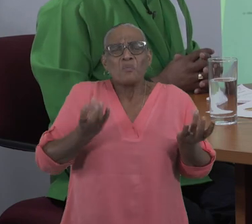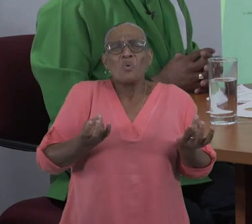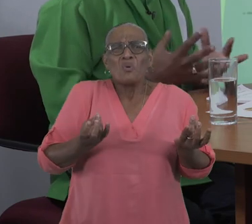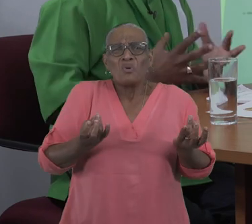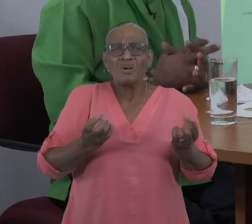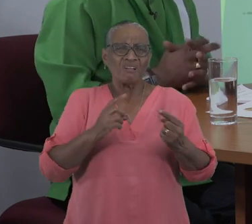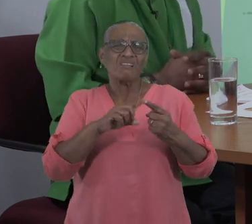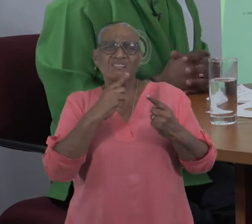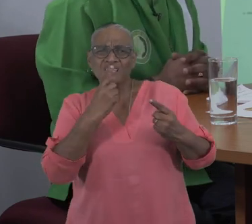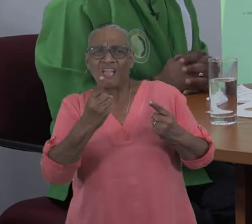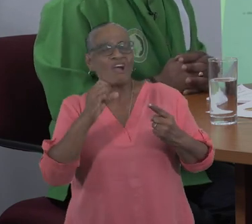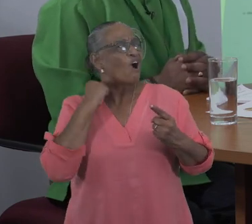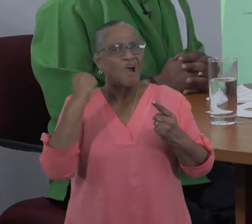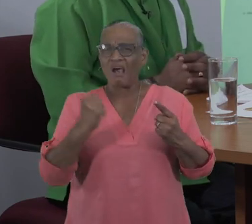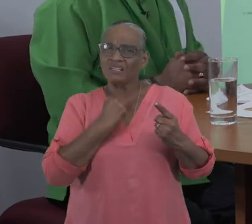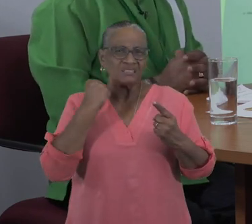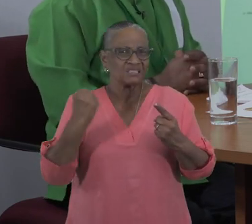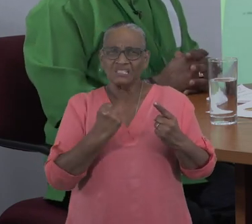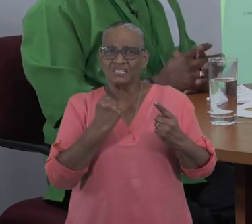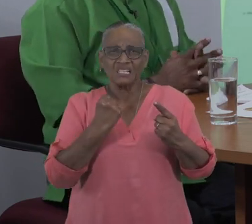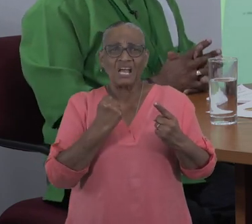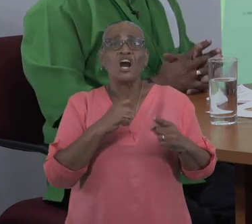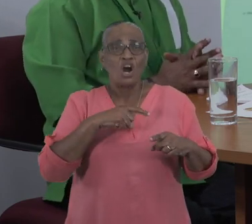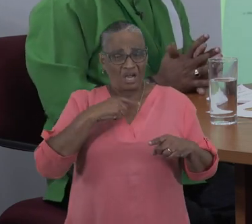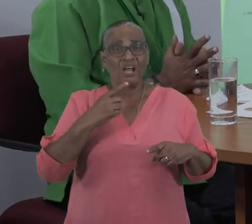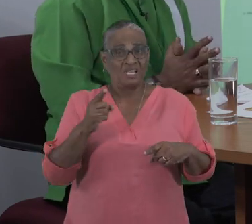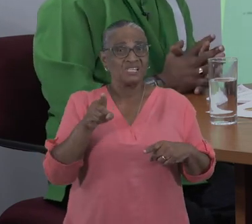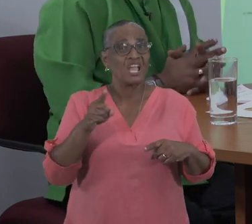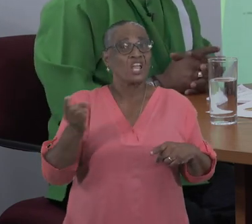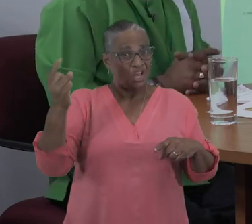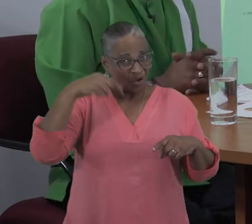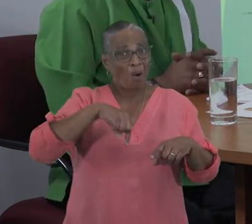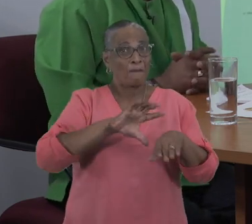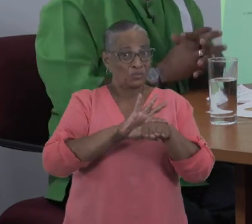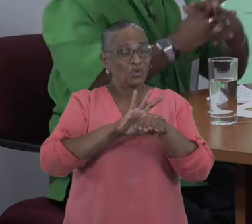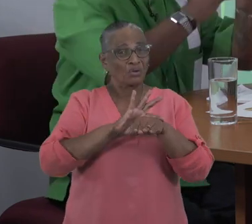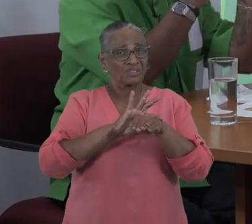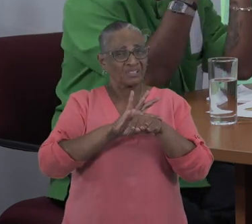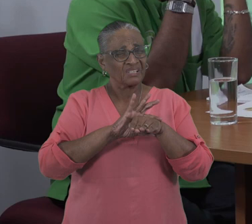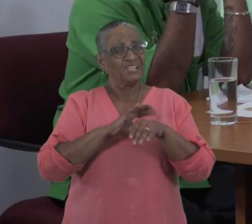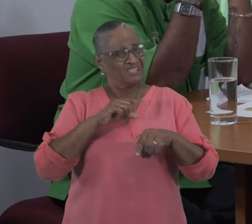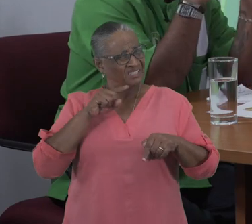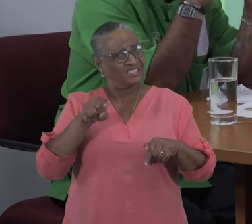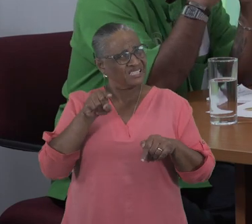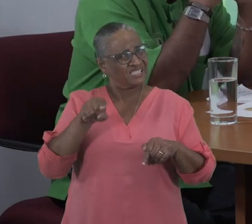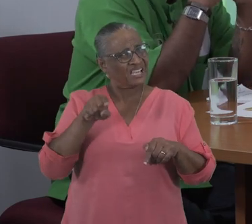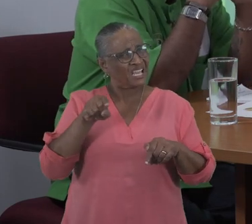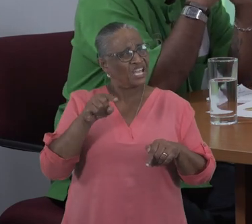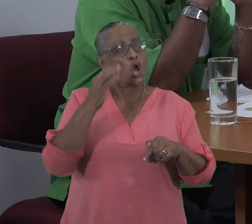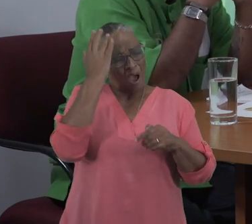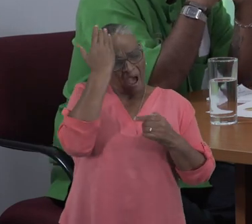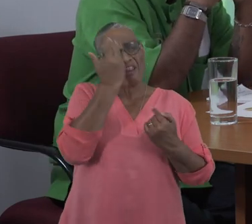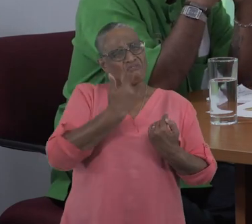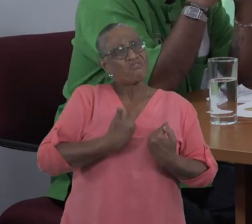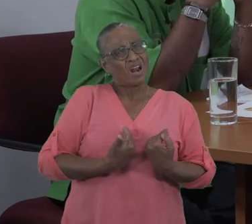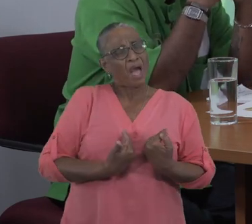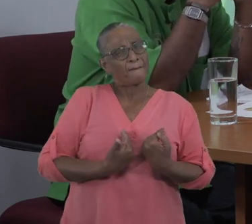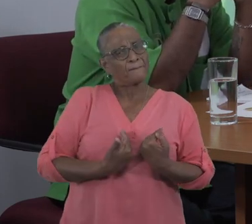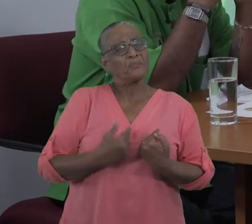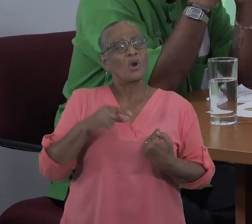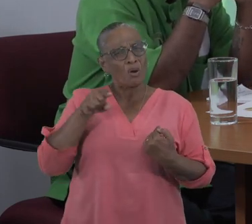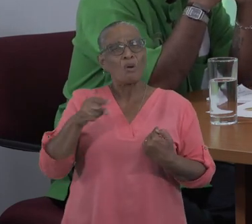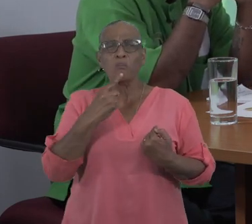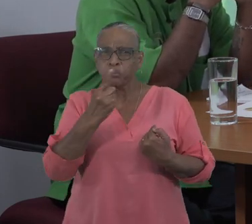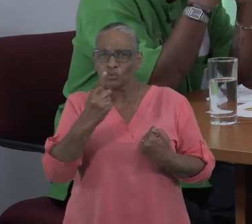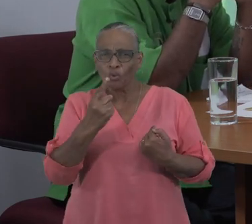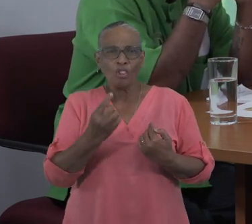risicofactoren? Ik kan karwa toe. Ik zeg het altijd, als u bij me op de poli zou komen, ik zeg het vaak tegen mijn patiënten van, eigenlijk een beroerte